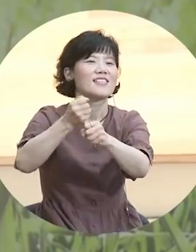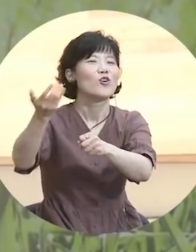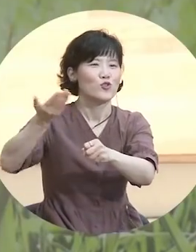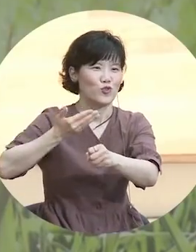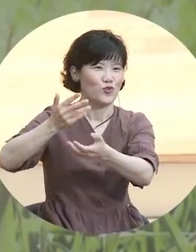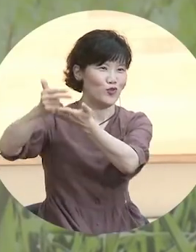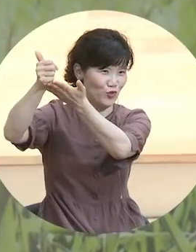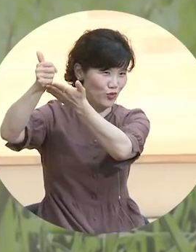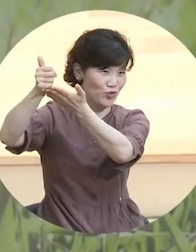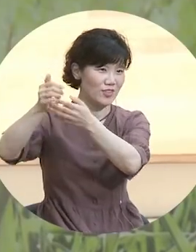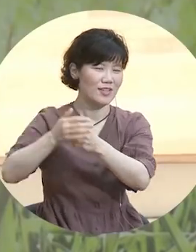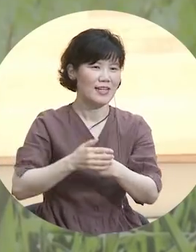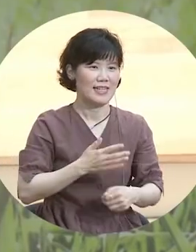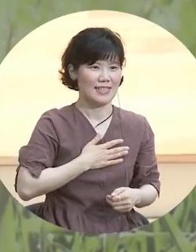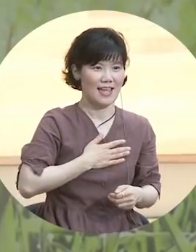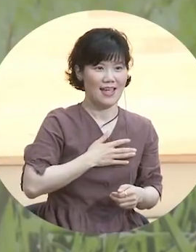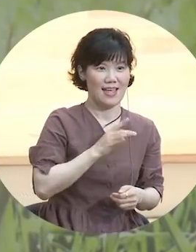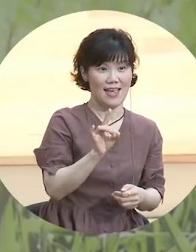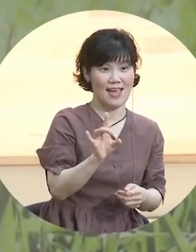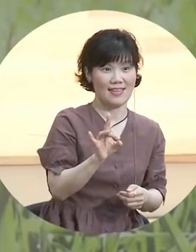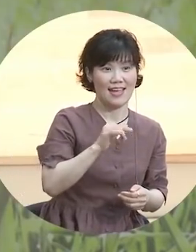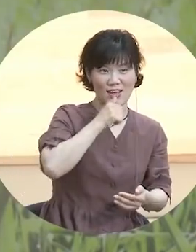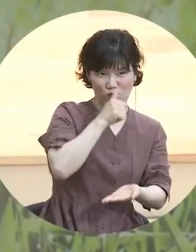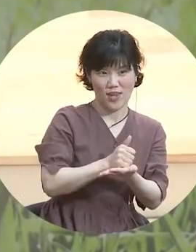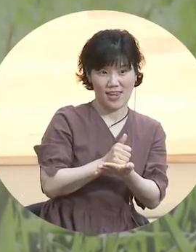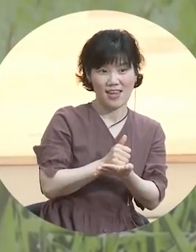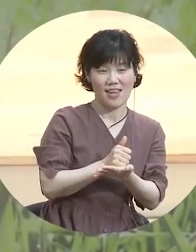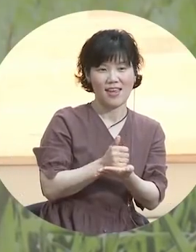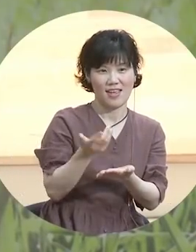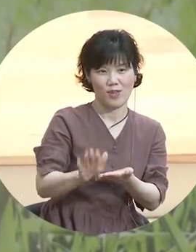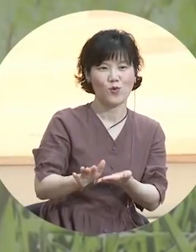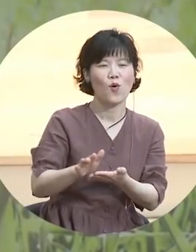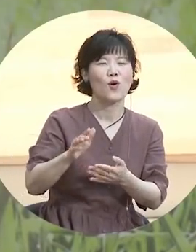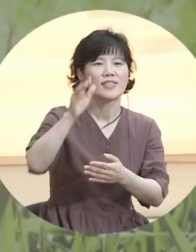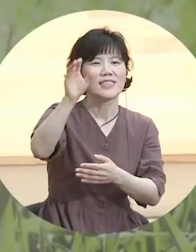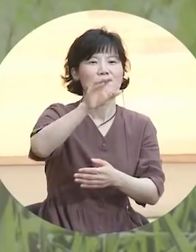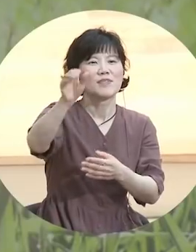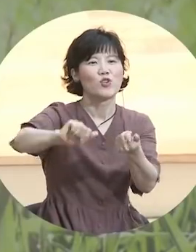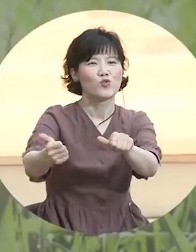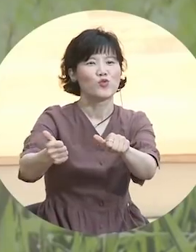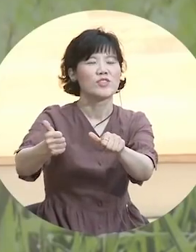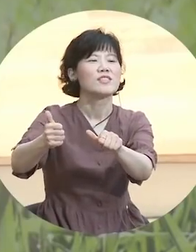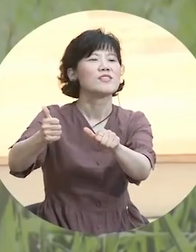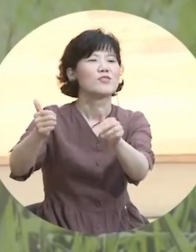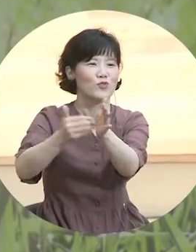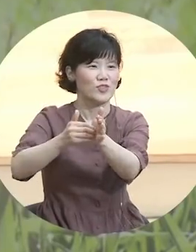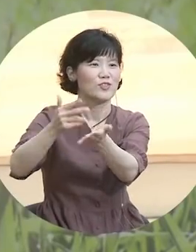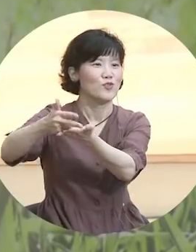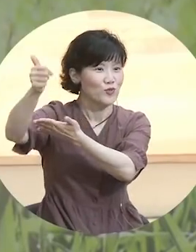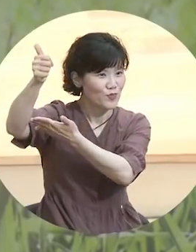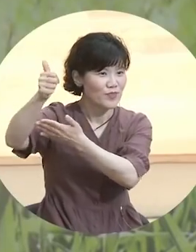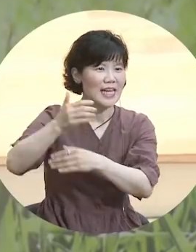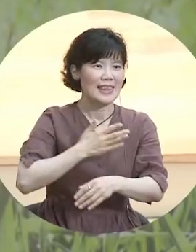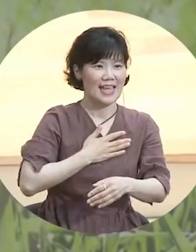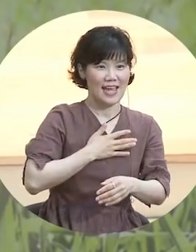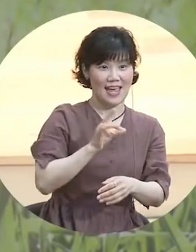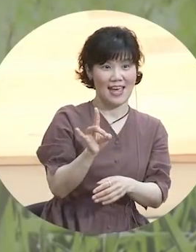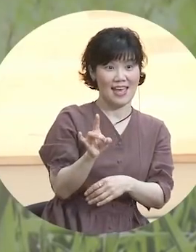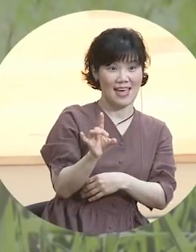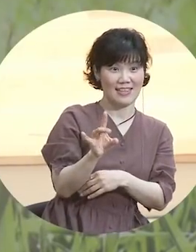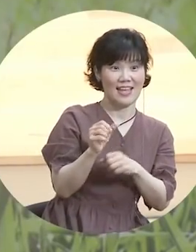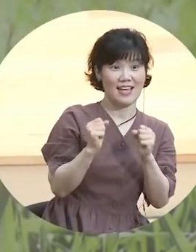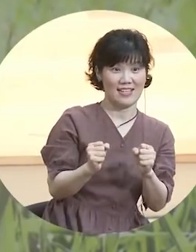주, 나 하나가 죄를 짓더라도 십자가에 죽으신 주, 나 하나가